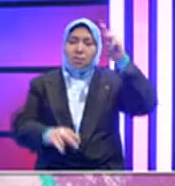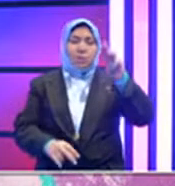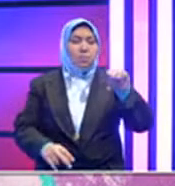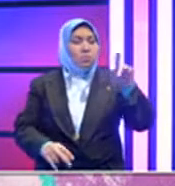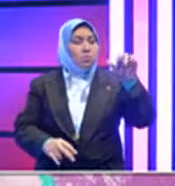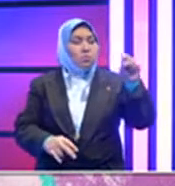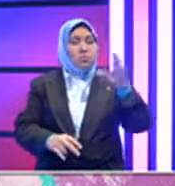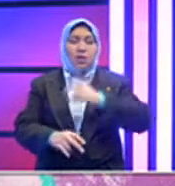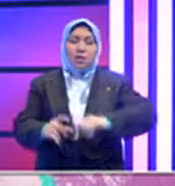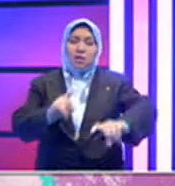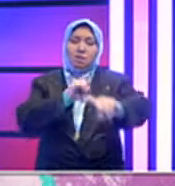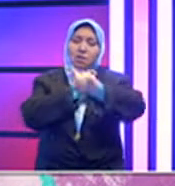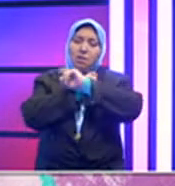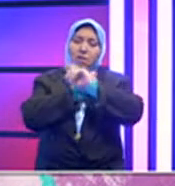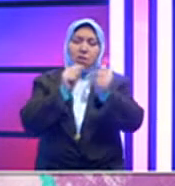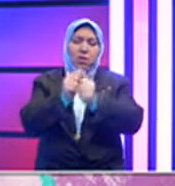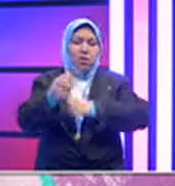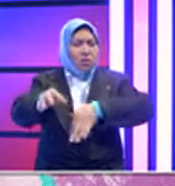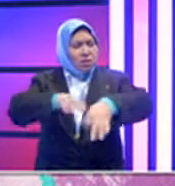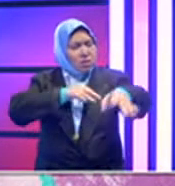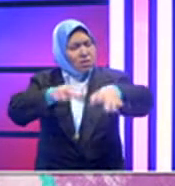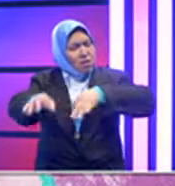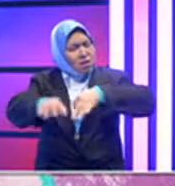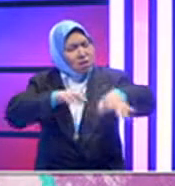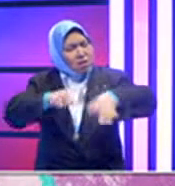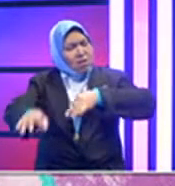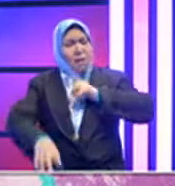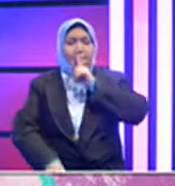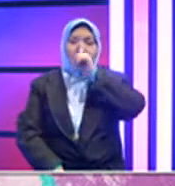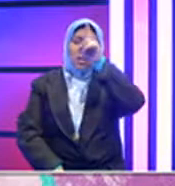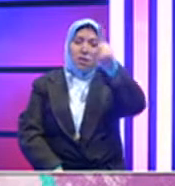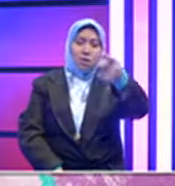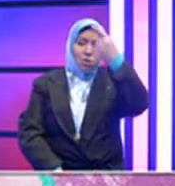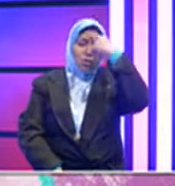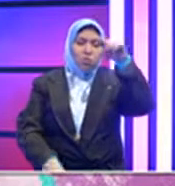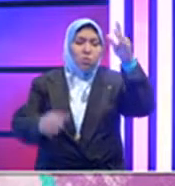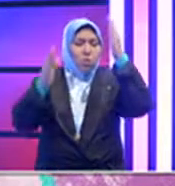Firaun abilhaq Philips home minum